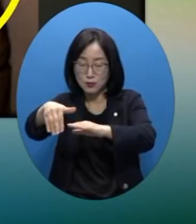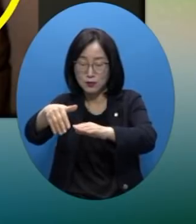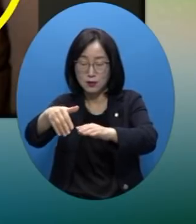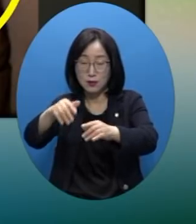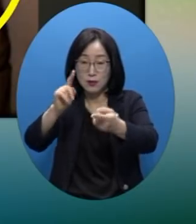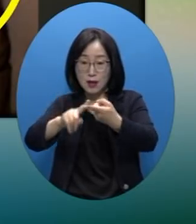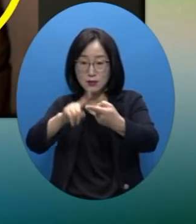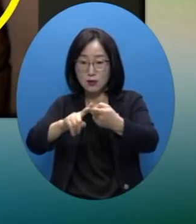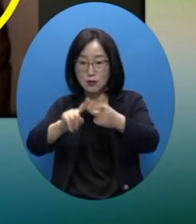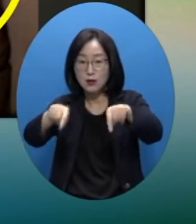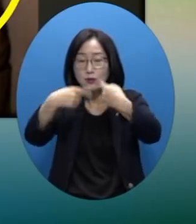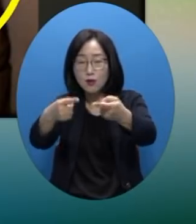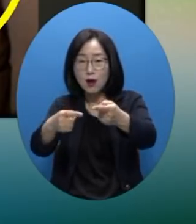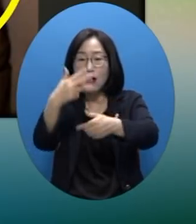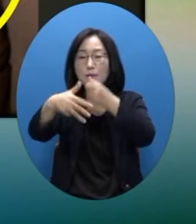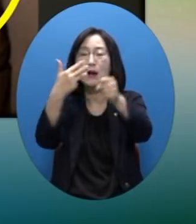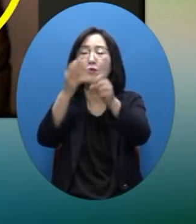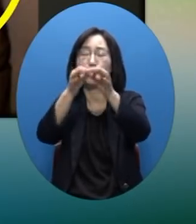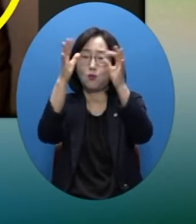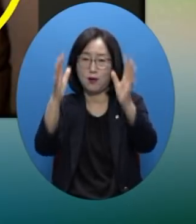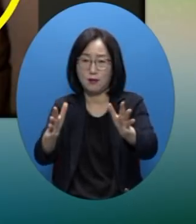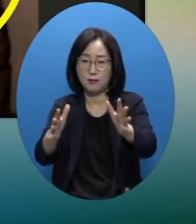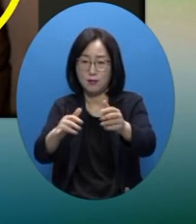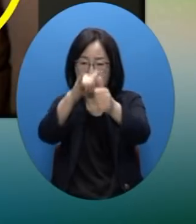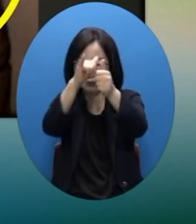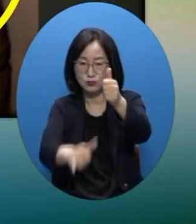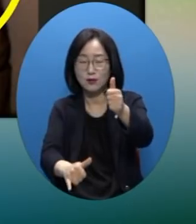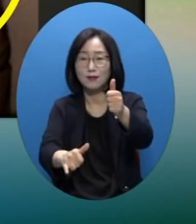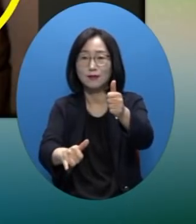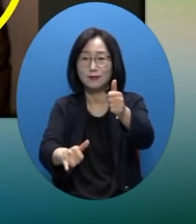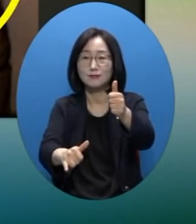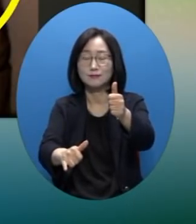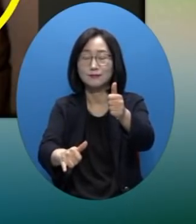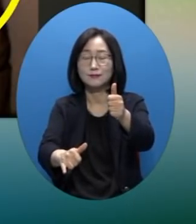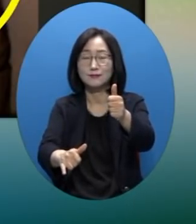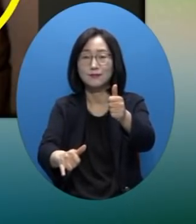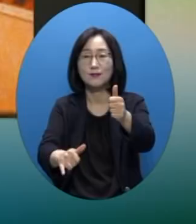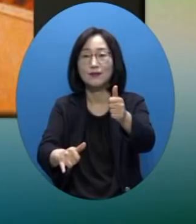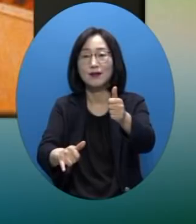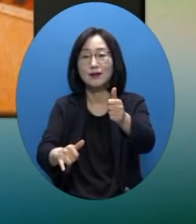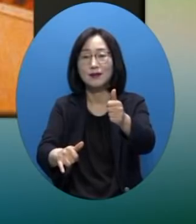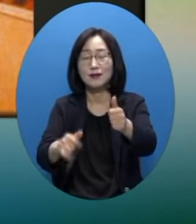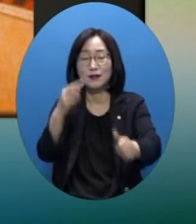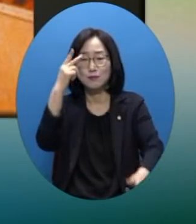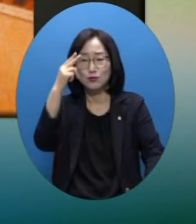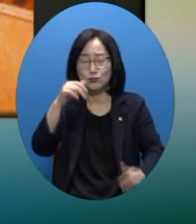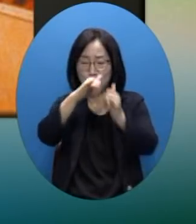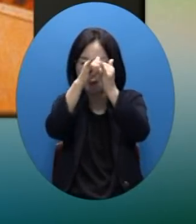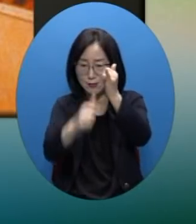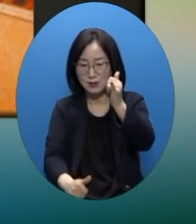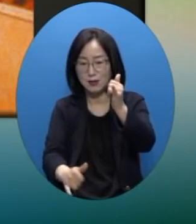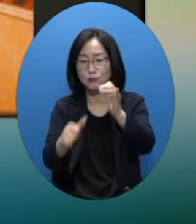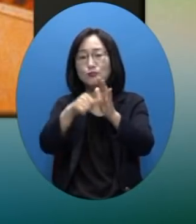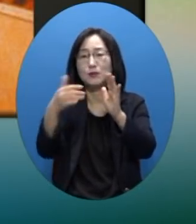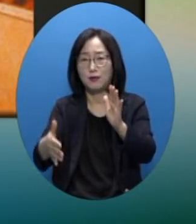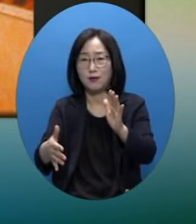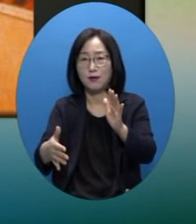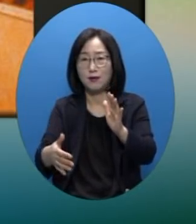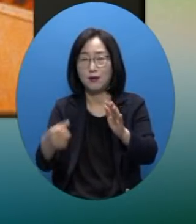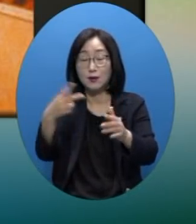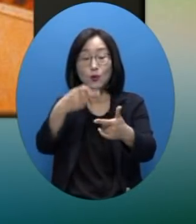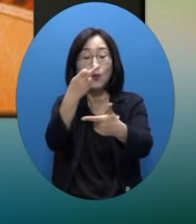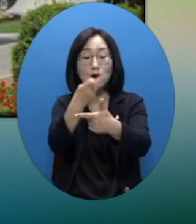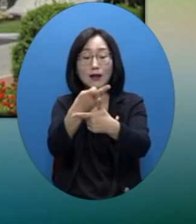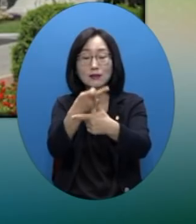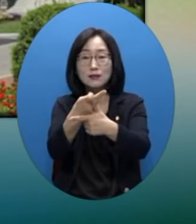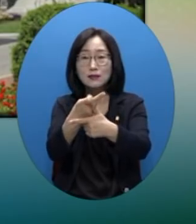하면서 8년 동안 오바마 대통령을 잘 섬기고 미국에 큰 업적을 남긴 인물이 되었습니다. 큰아들